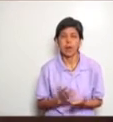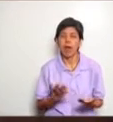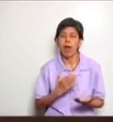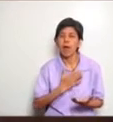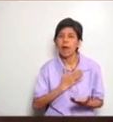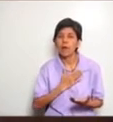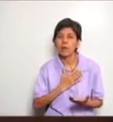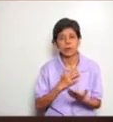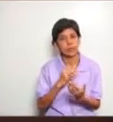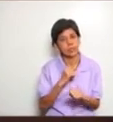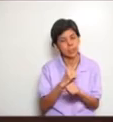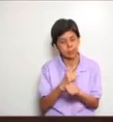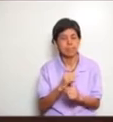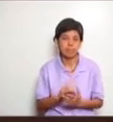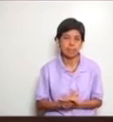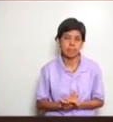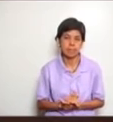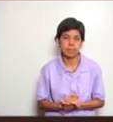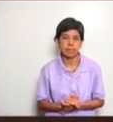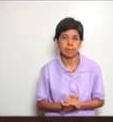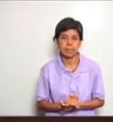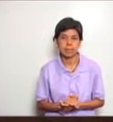แลวหรถทคำรอยตามนำหอถวนน้ำ